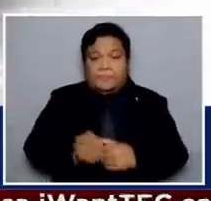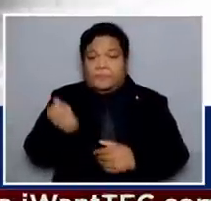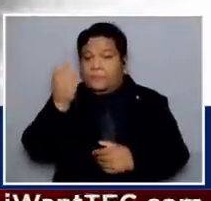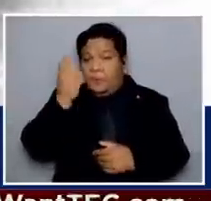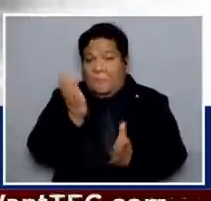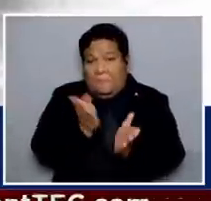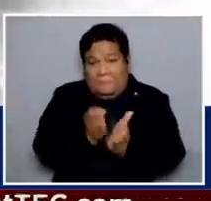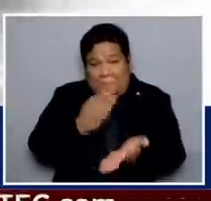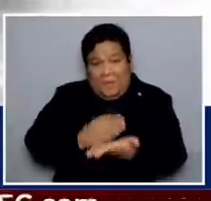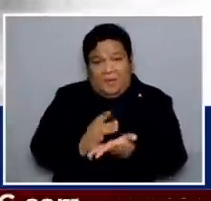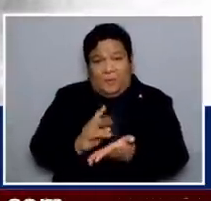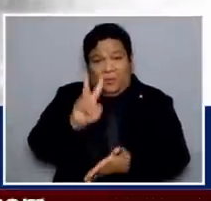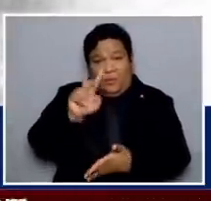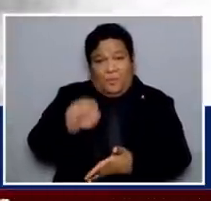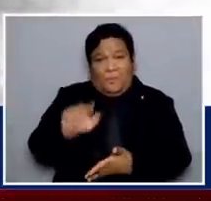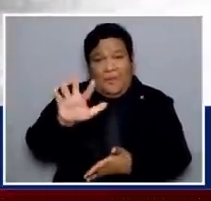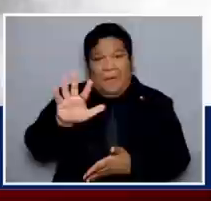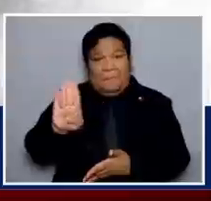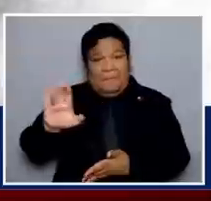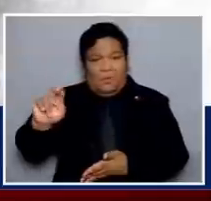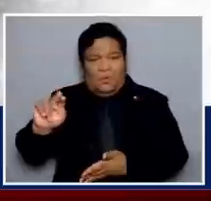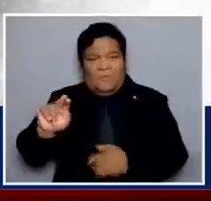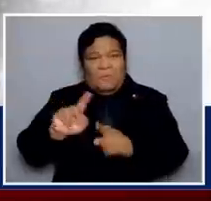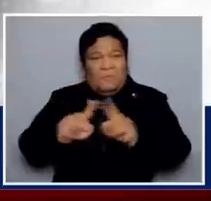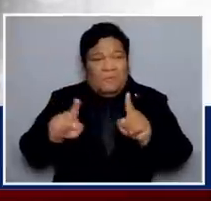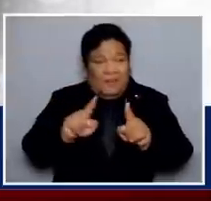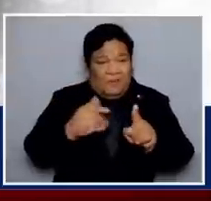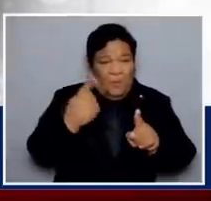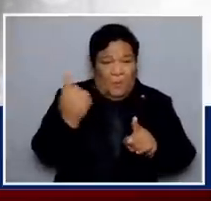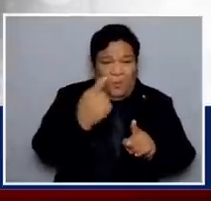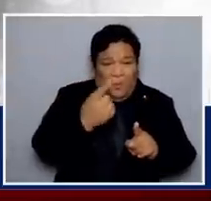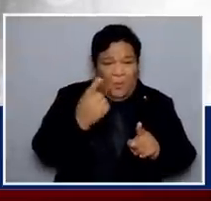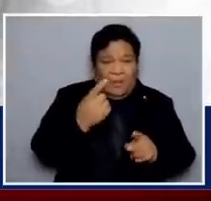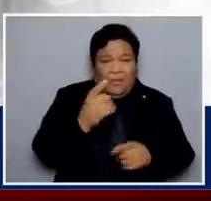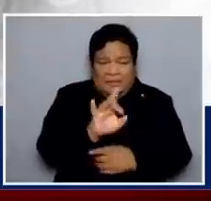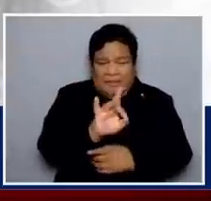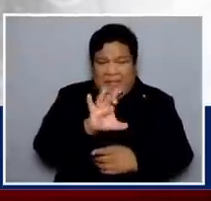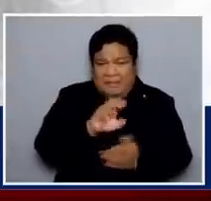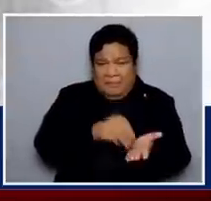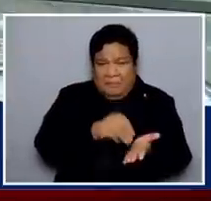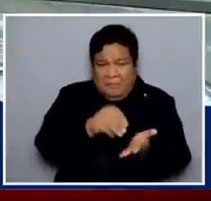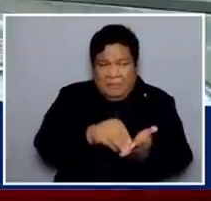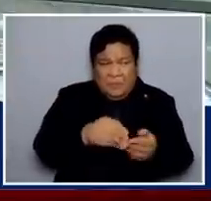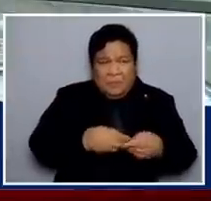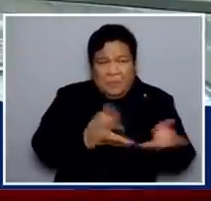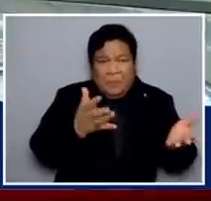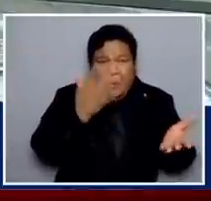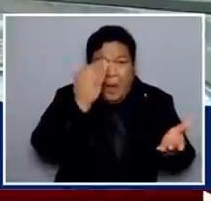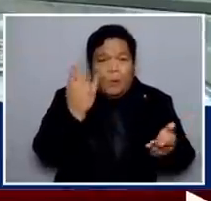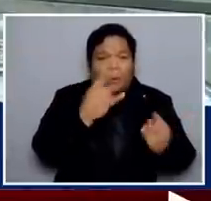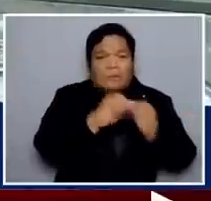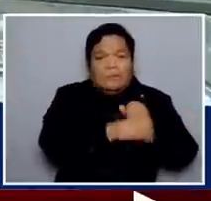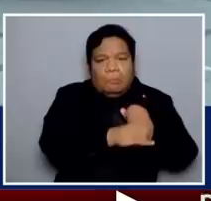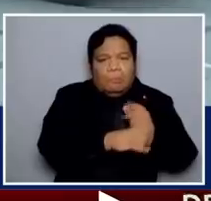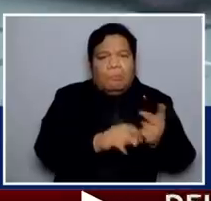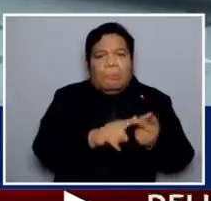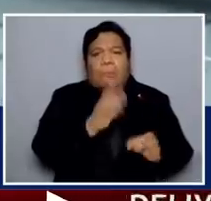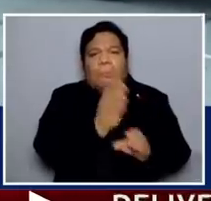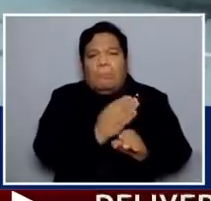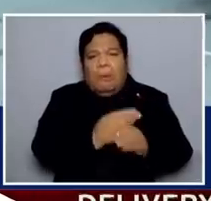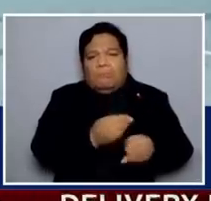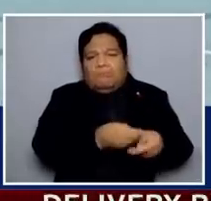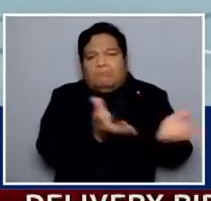ayuda ang naipamigay dahil jeepney at bus drivers pa lang ang nakakuha ng fuel cards. Kaya umaasa ang LTFRB